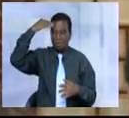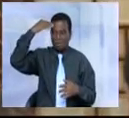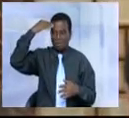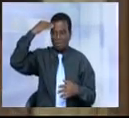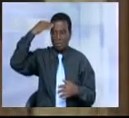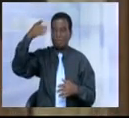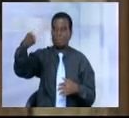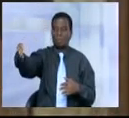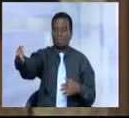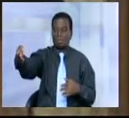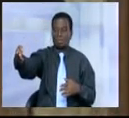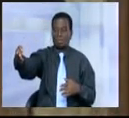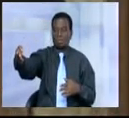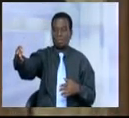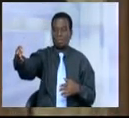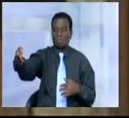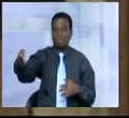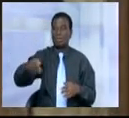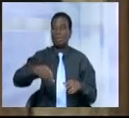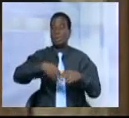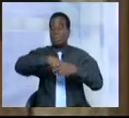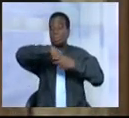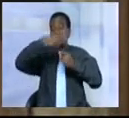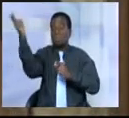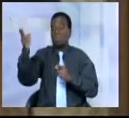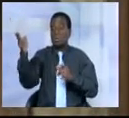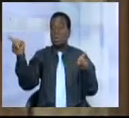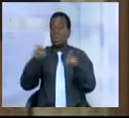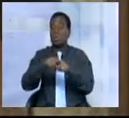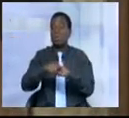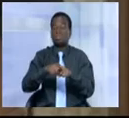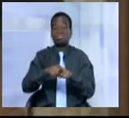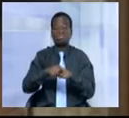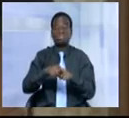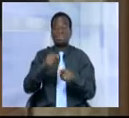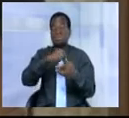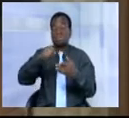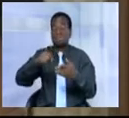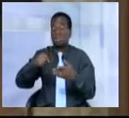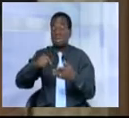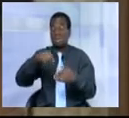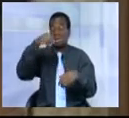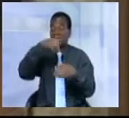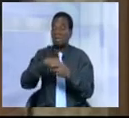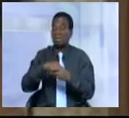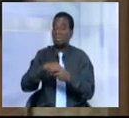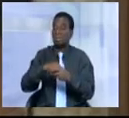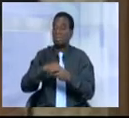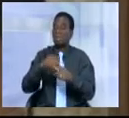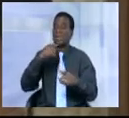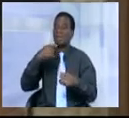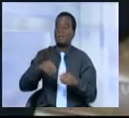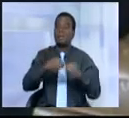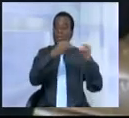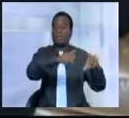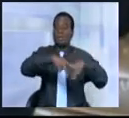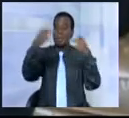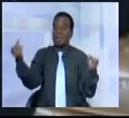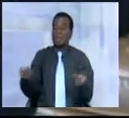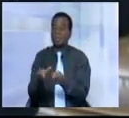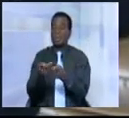Ali Larayed a remis sa démission, comme le prévoyait l'accord censé mettre un terme à 4 mois de crise. Il cède la place à